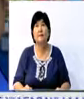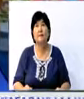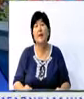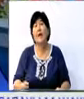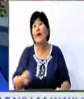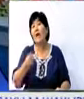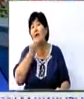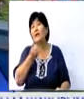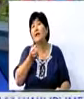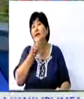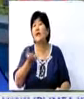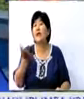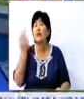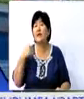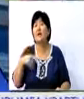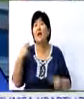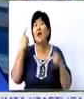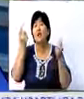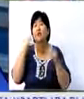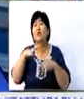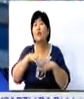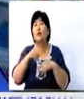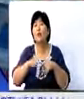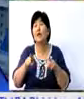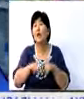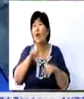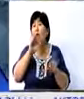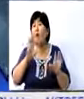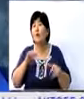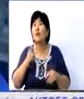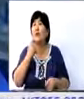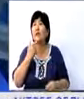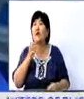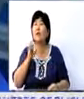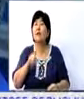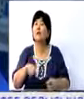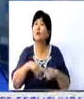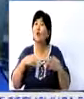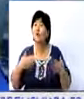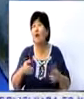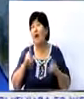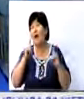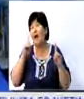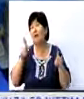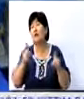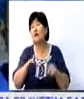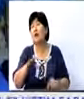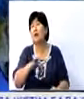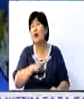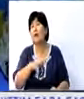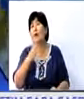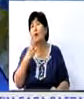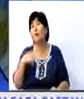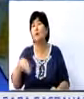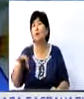Ерте, ерте, ертеде, ешкі жүні бөртеде, қырғауыл жүні қызыл да, балақ жүні ұзын да. Атақты бір бай бопты, төрт түлігі